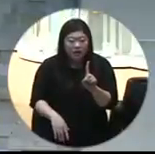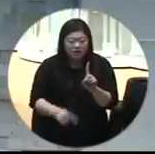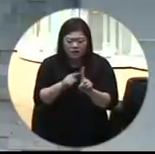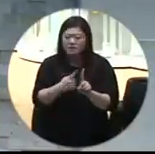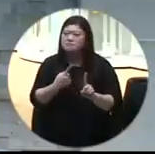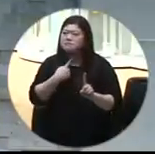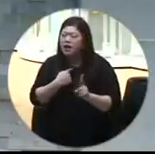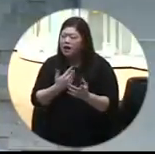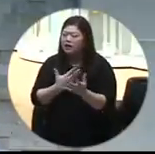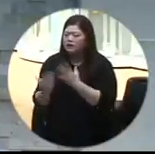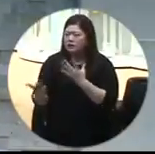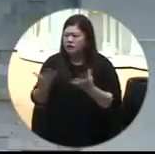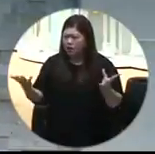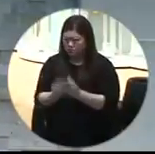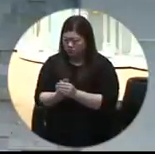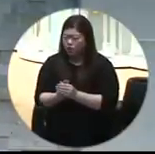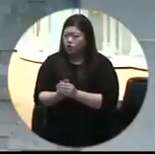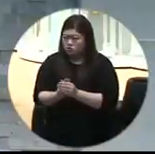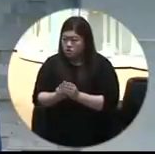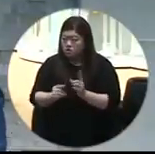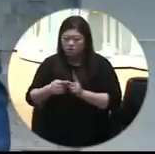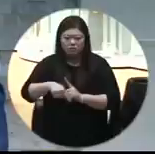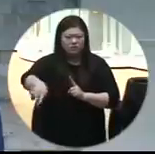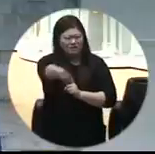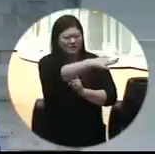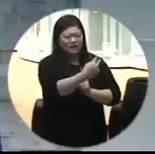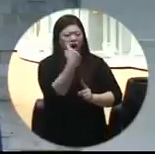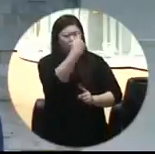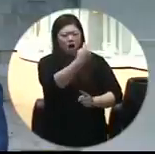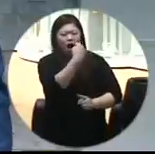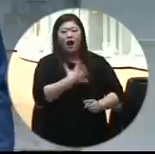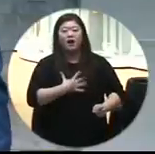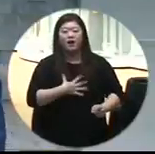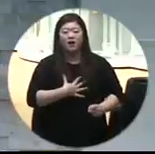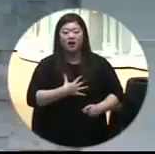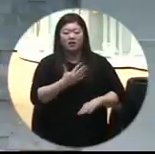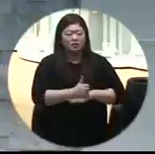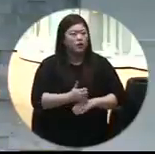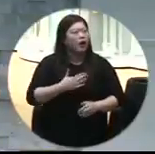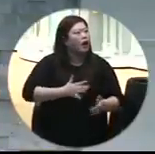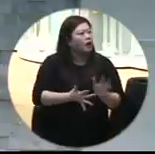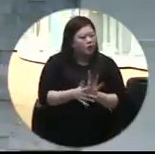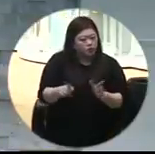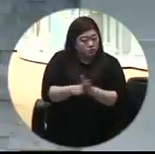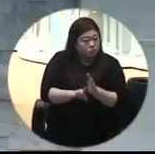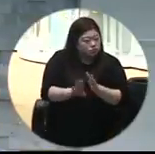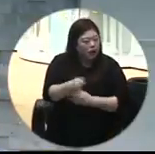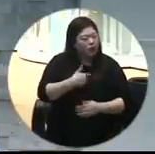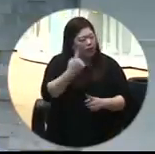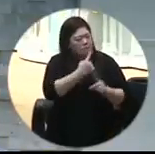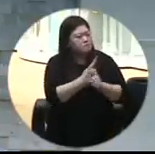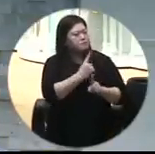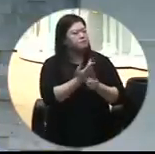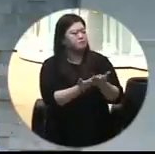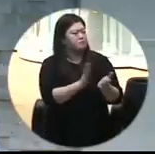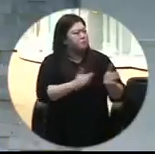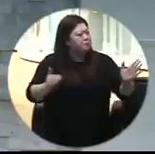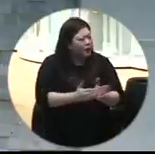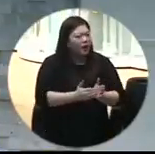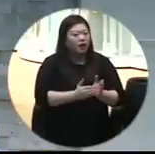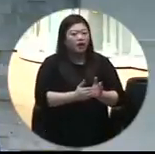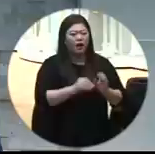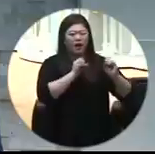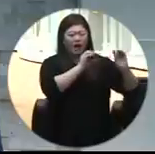자기를 동네 사람이 다 아니까 온 동네 다니면서 예수님이 나를 치료했다고 이렇게 떠들고 댕겨가지고 예수님 다음에 오실